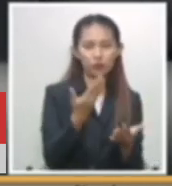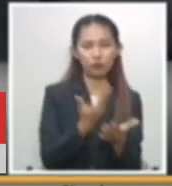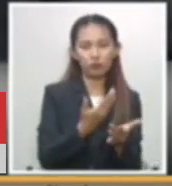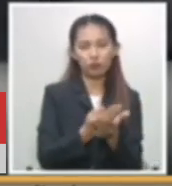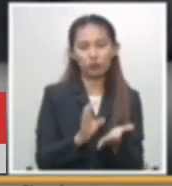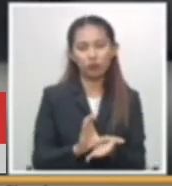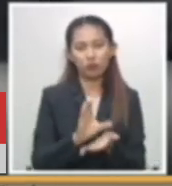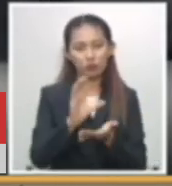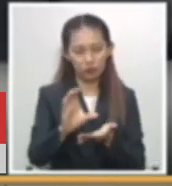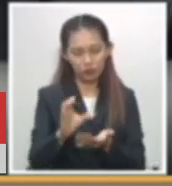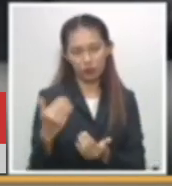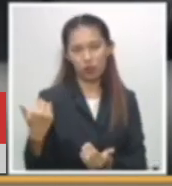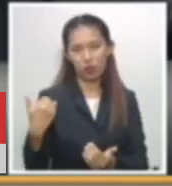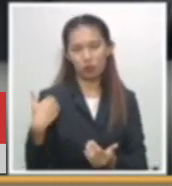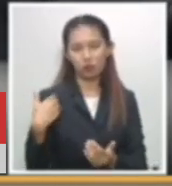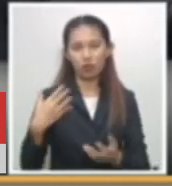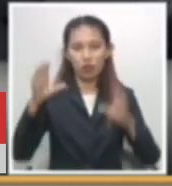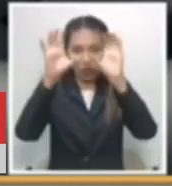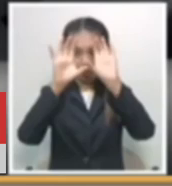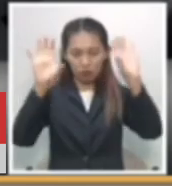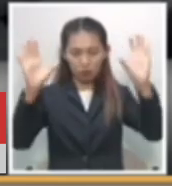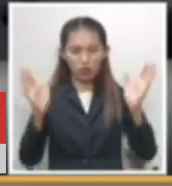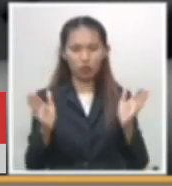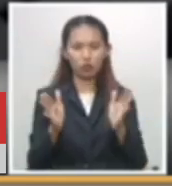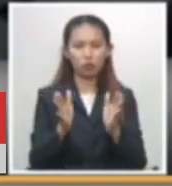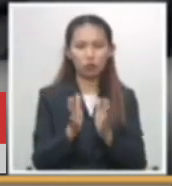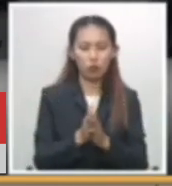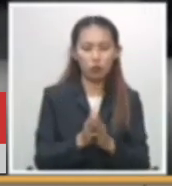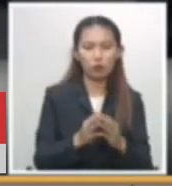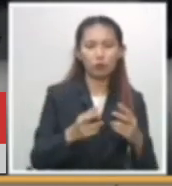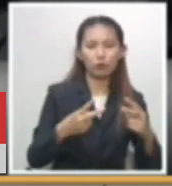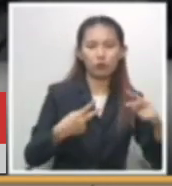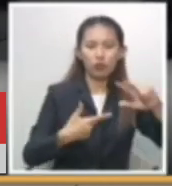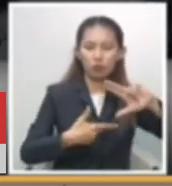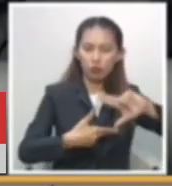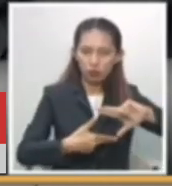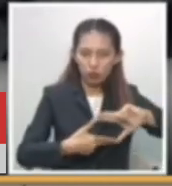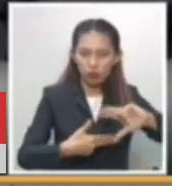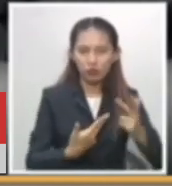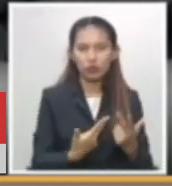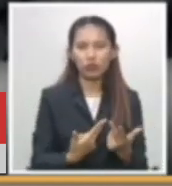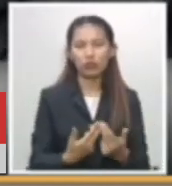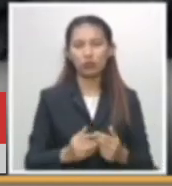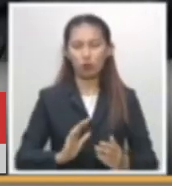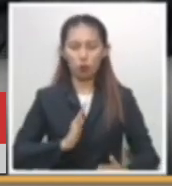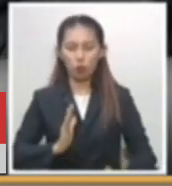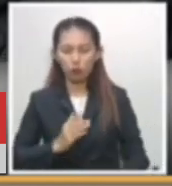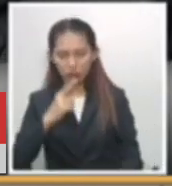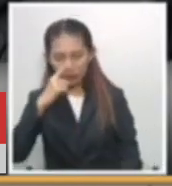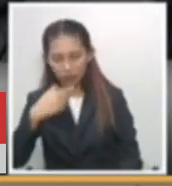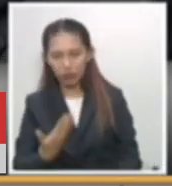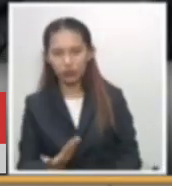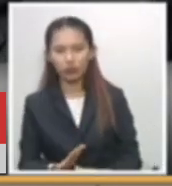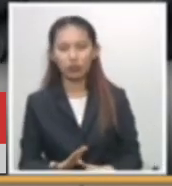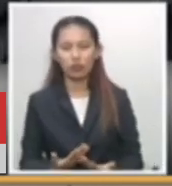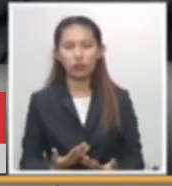คพลังประชารัฐพรรคประชาธิปัตย์พรรคภูมิใจไทยและก็พรร